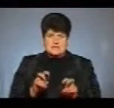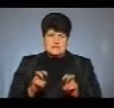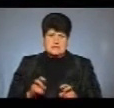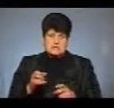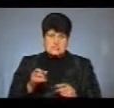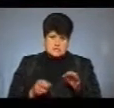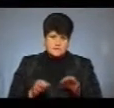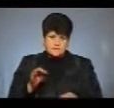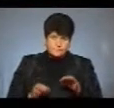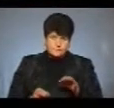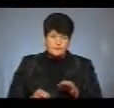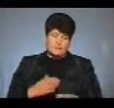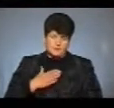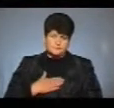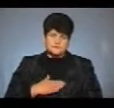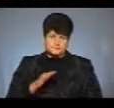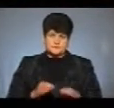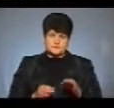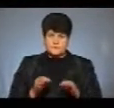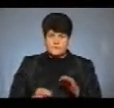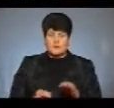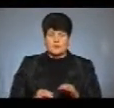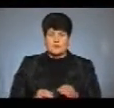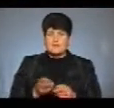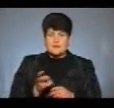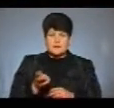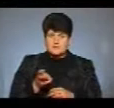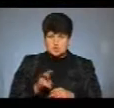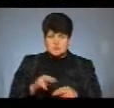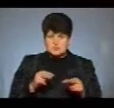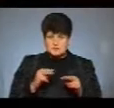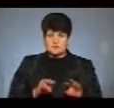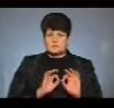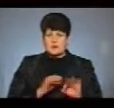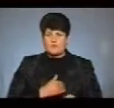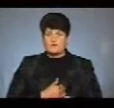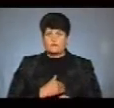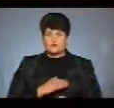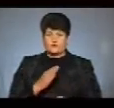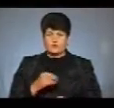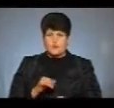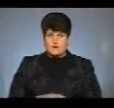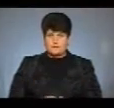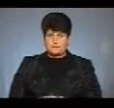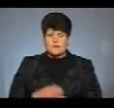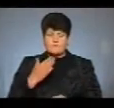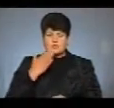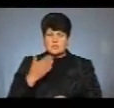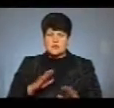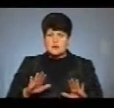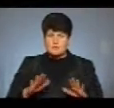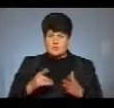Сергій Кунцьо задовольнив його. Неявку свідків прокоментувала вдова вбитого Віталія Ващенка Наталя Ващенко. В останній момент